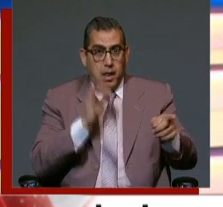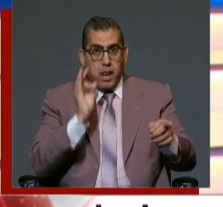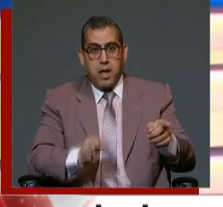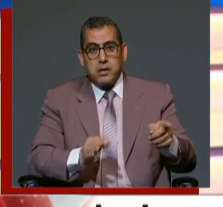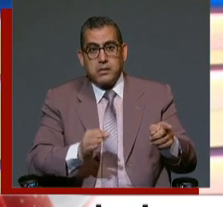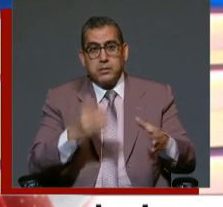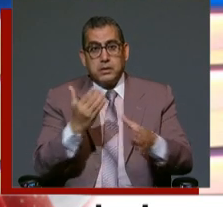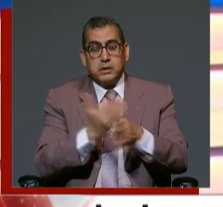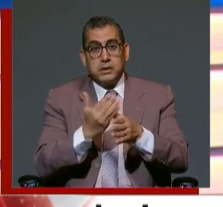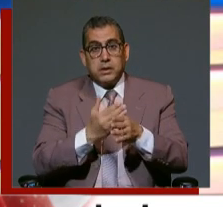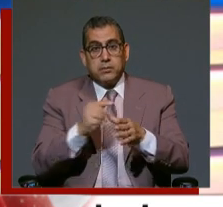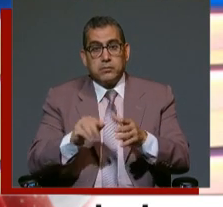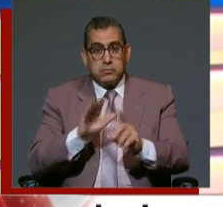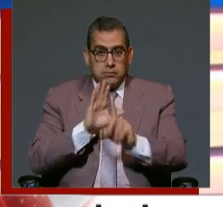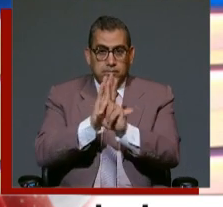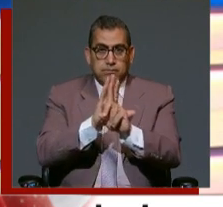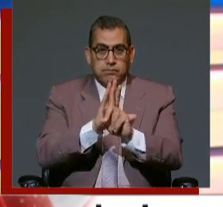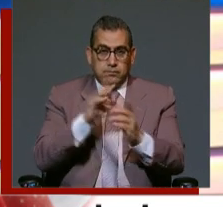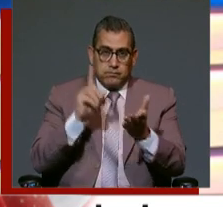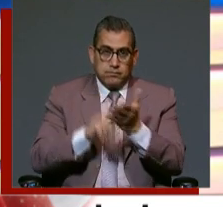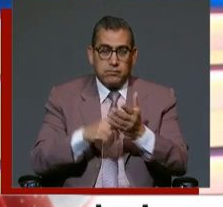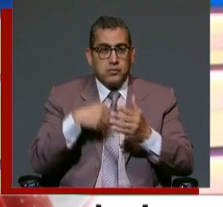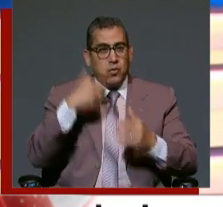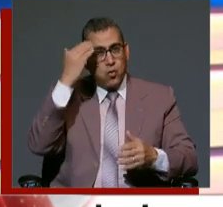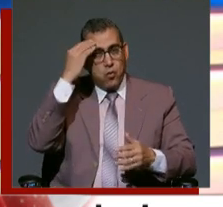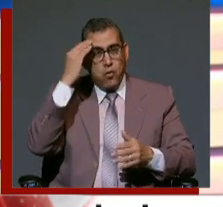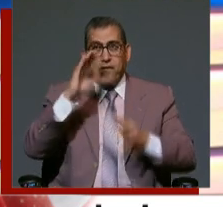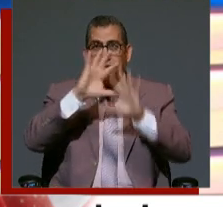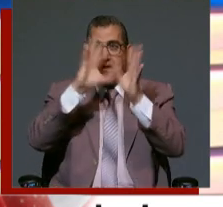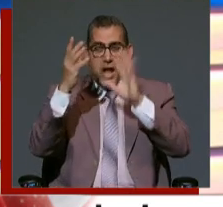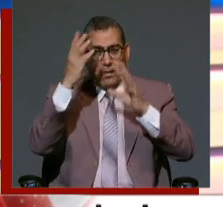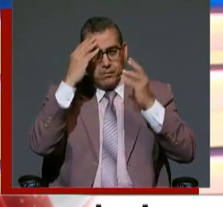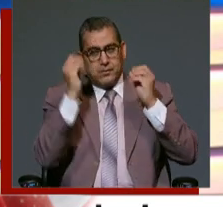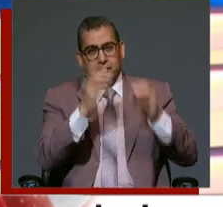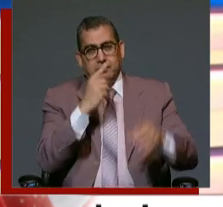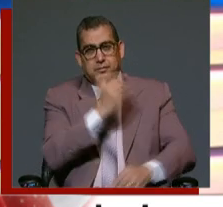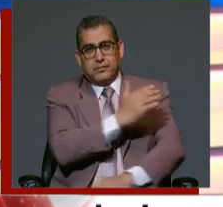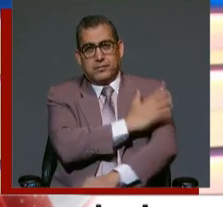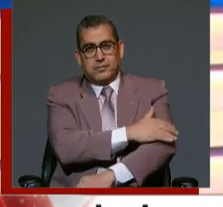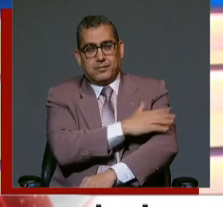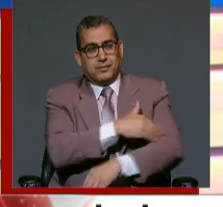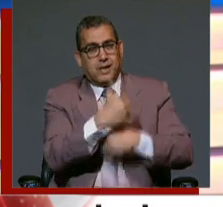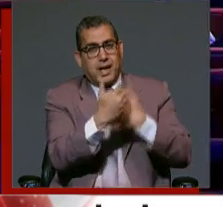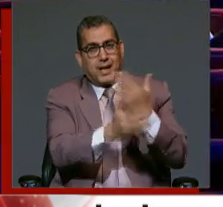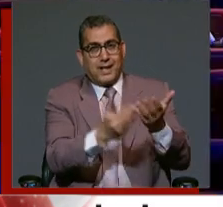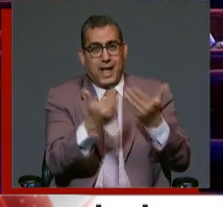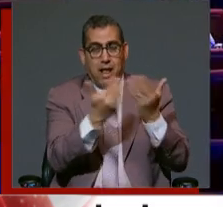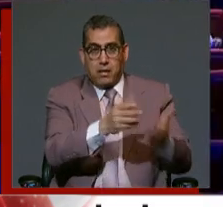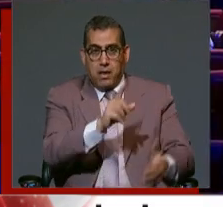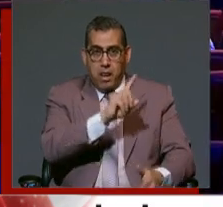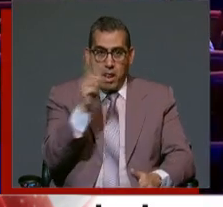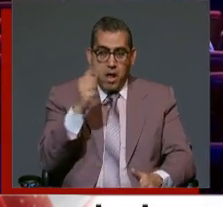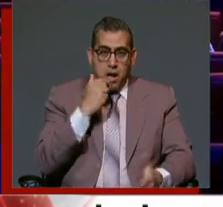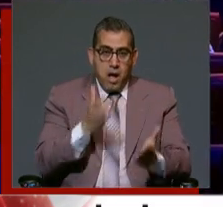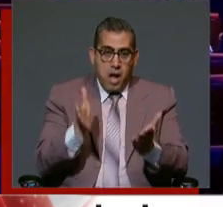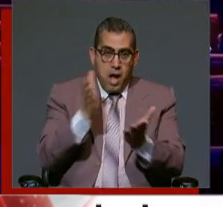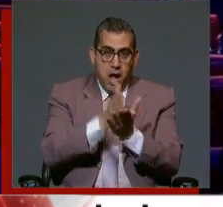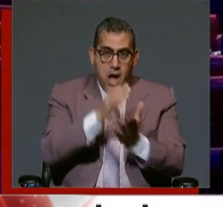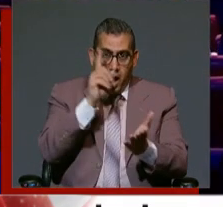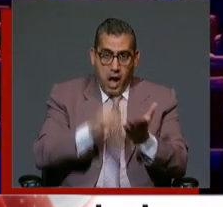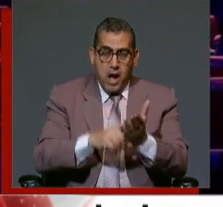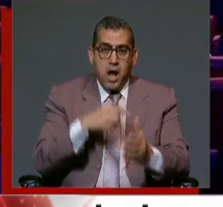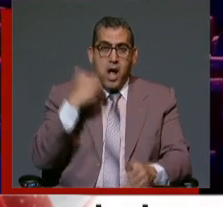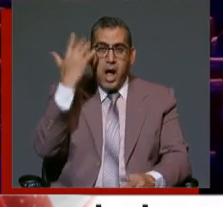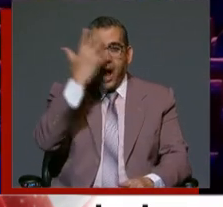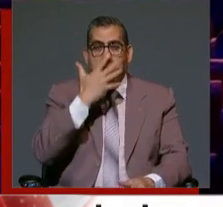الدعم ليس تفضلا من العالم على القارة الإفريقية، بل القارة الإفريقية استحقت أن تكون